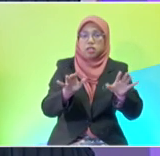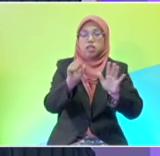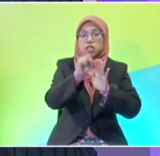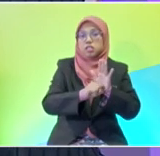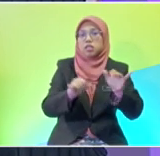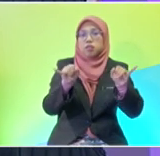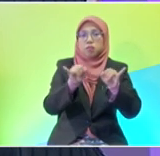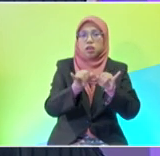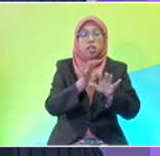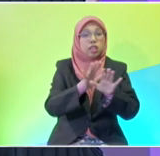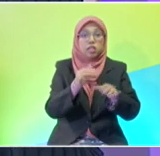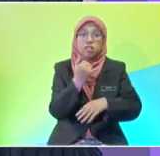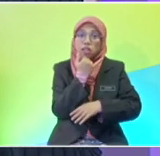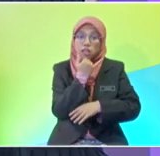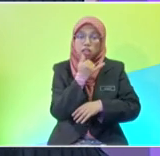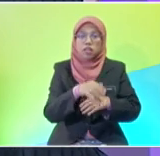kita lihat di situ